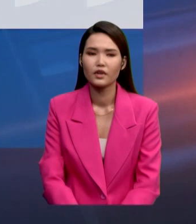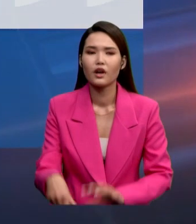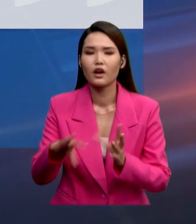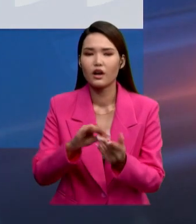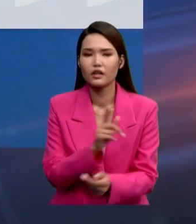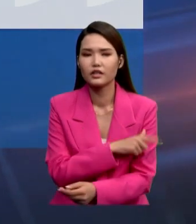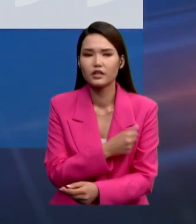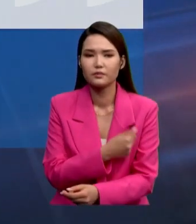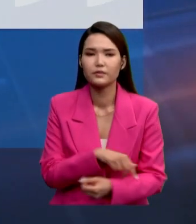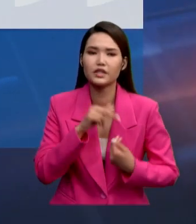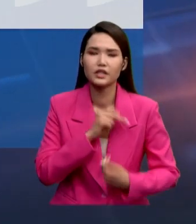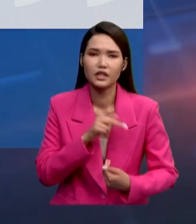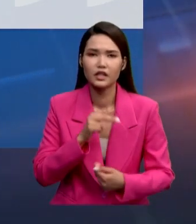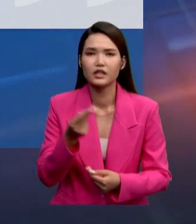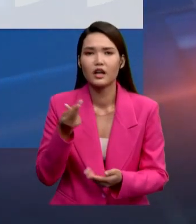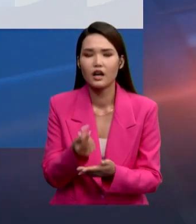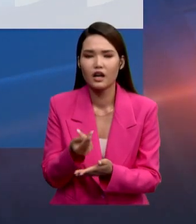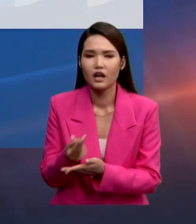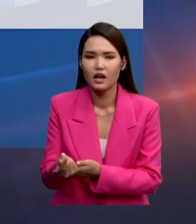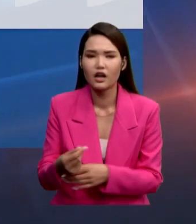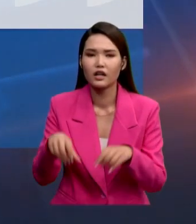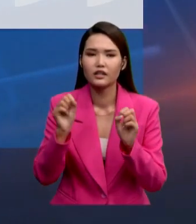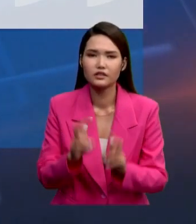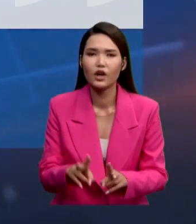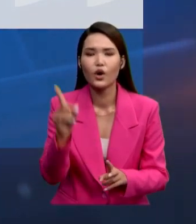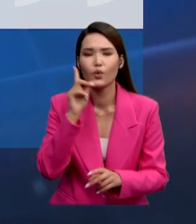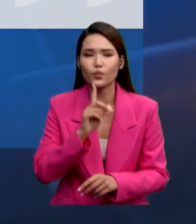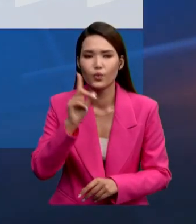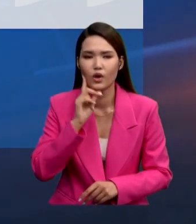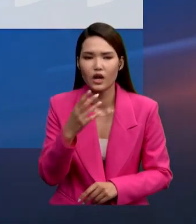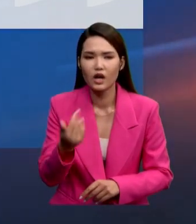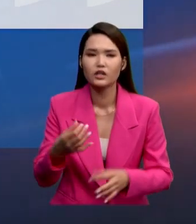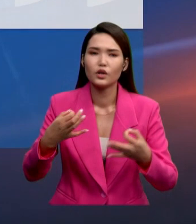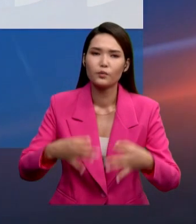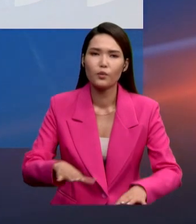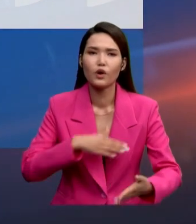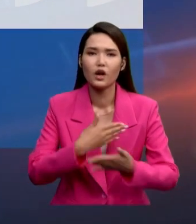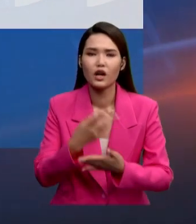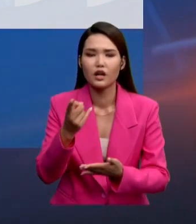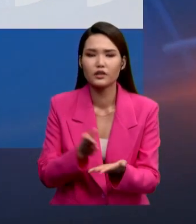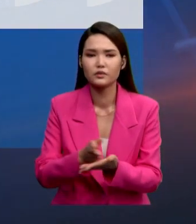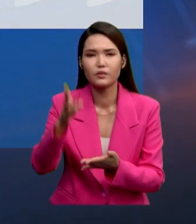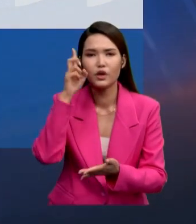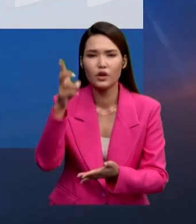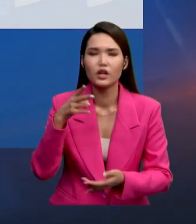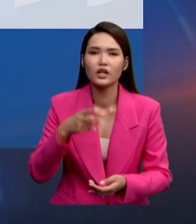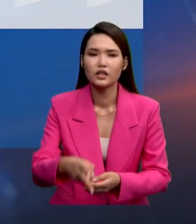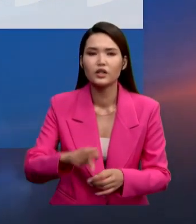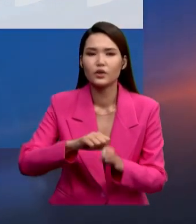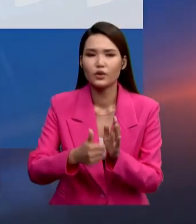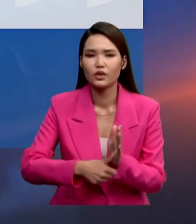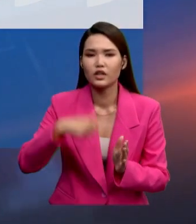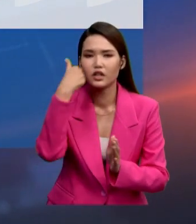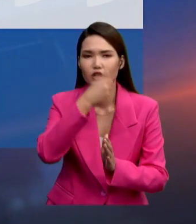Қордың медициналық қызметтерге ақы төлеуге арналған уақытша бос активтерінің бір бөлігі үкіметтің 2016